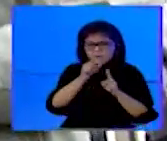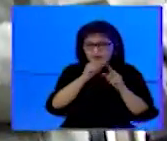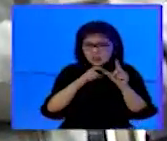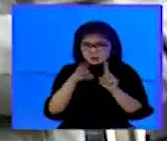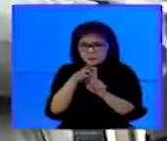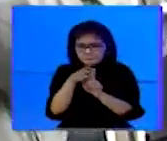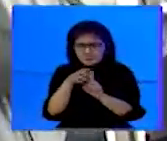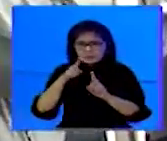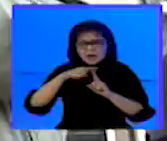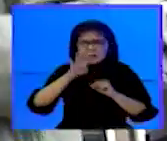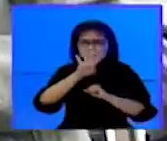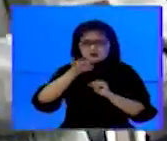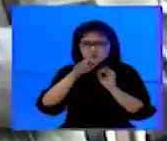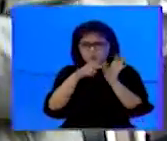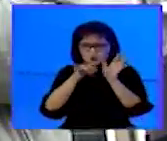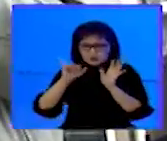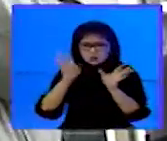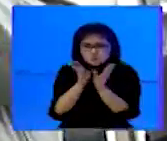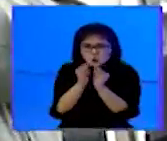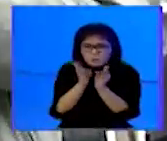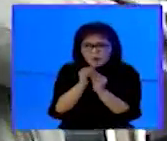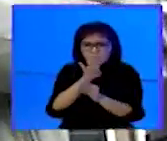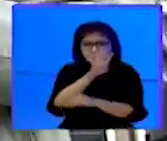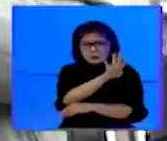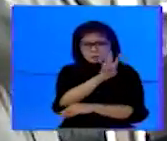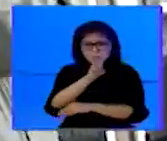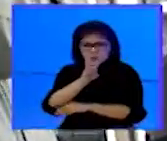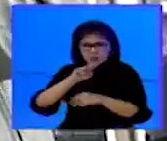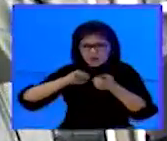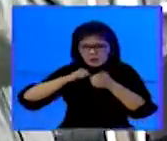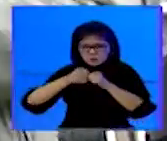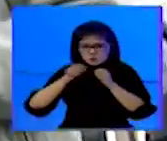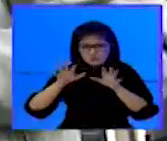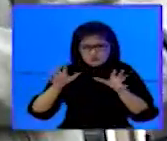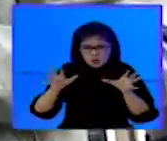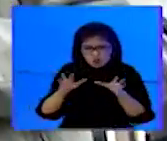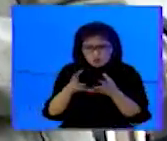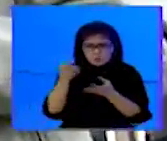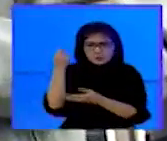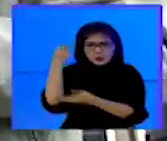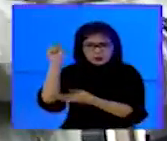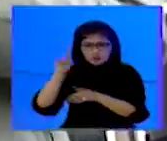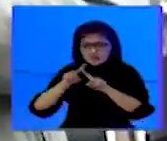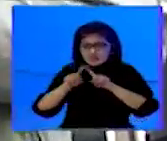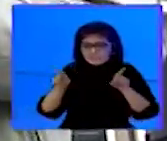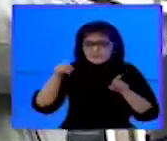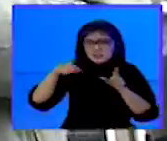4 Juni 2020, angka yang tercatat hanya 43 kasus yang ditemukan di klaster perkantoran. Namun setelah